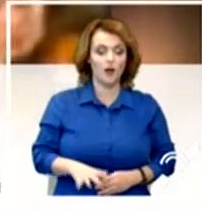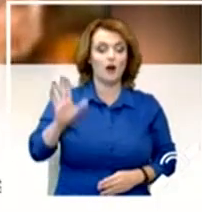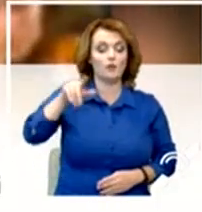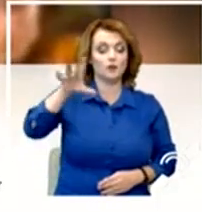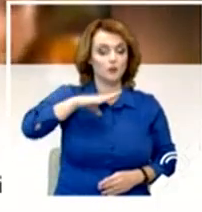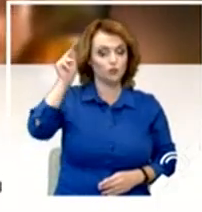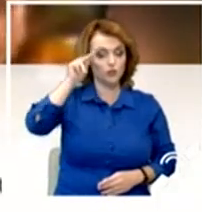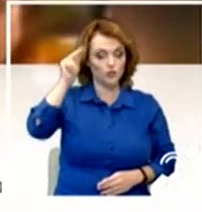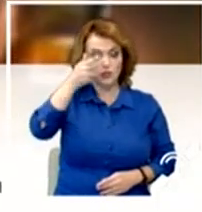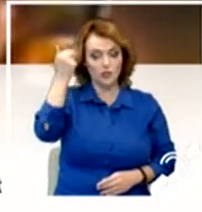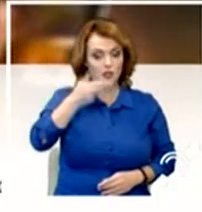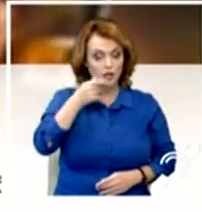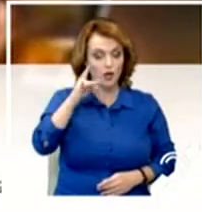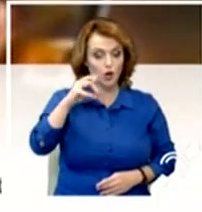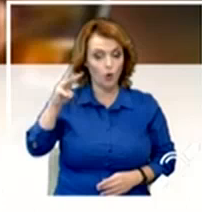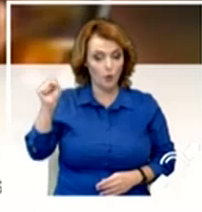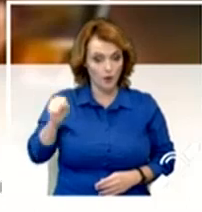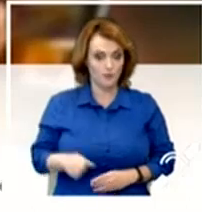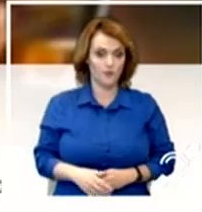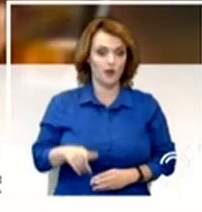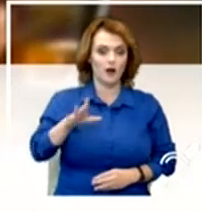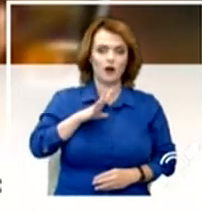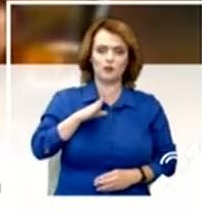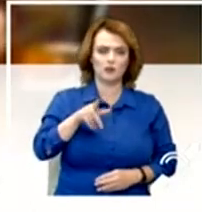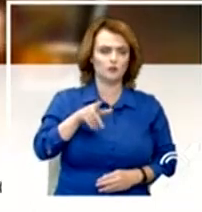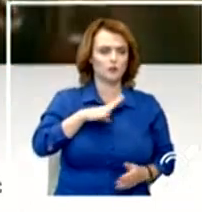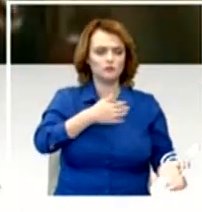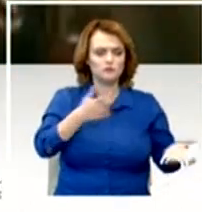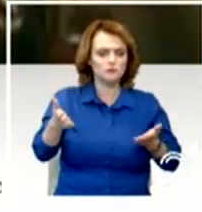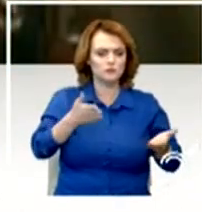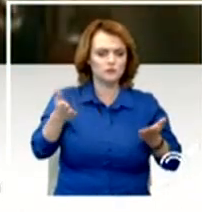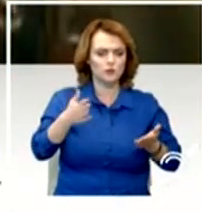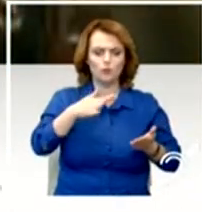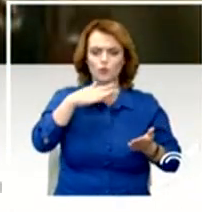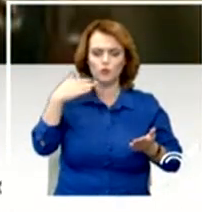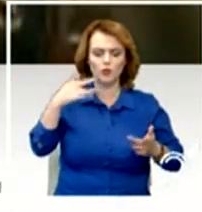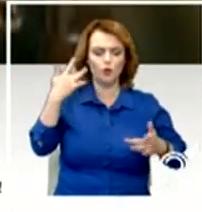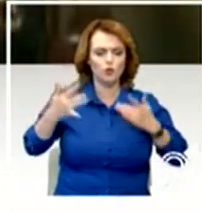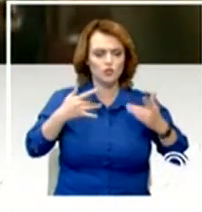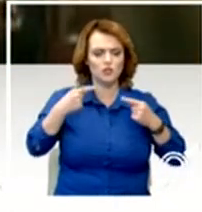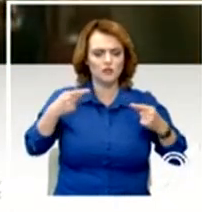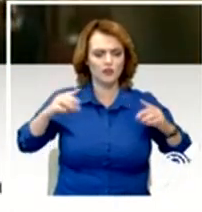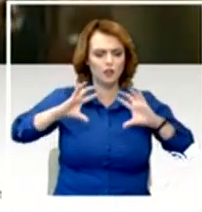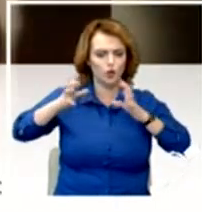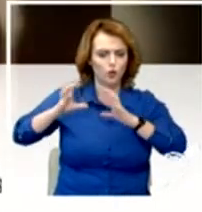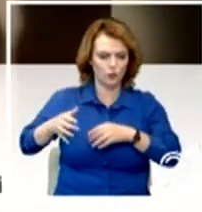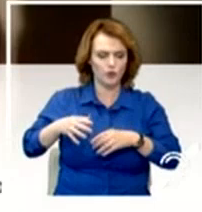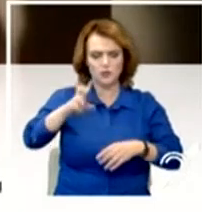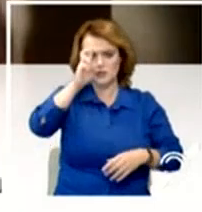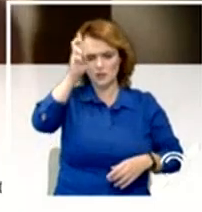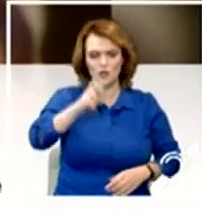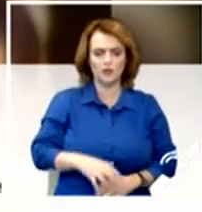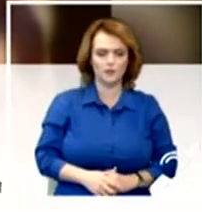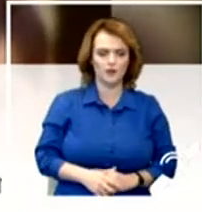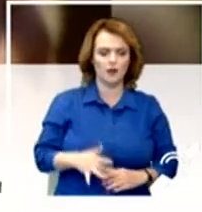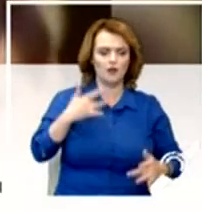Roma, celebra soprană a fost vedetă în numeroase spectacole pe marile scene ale lumii, de la Scala din Milano la Metropolitan